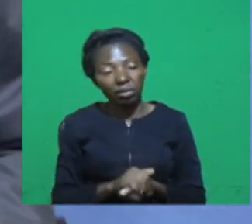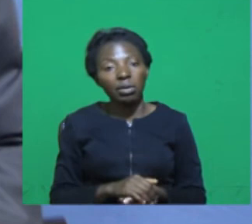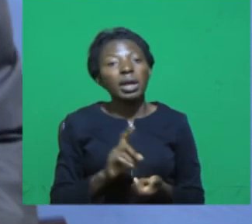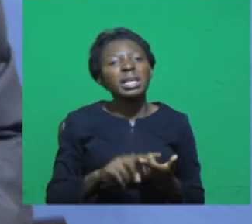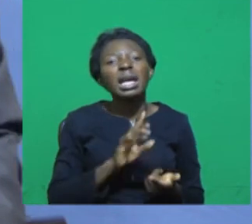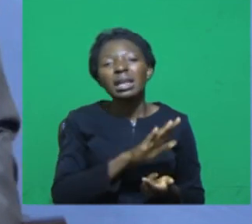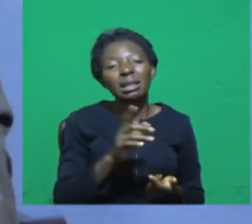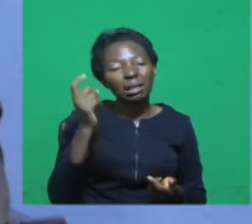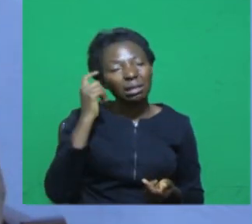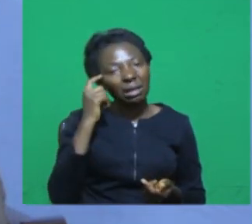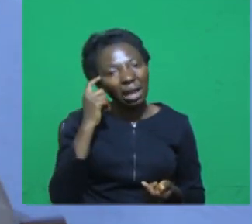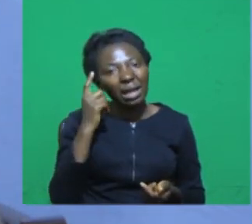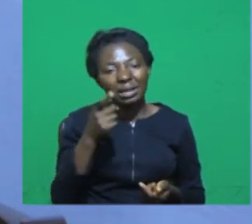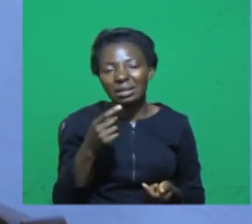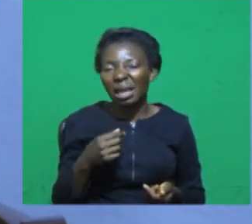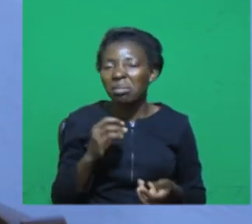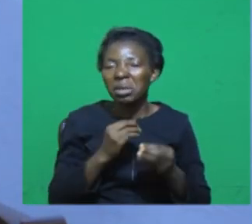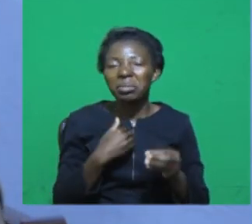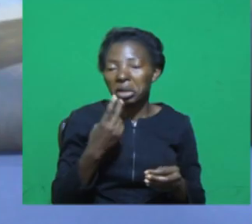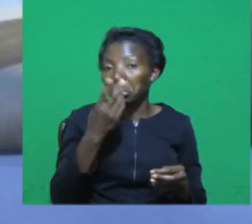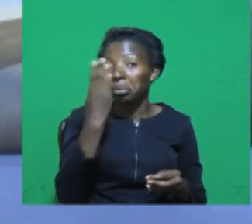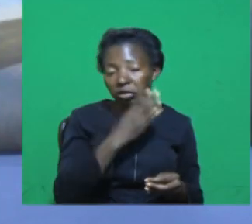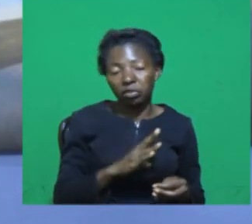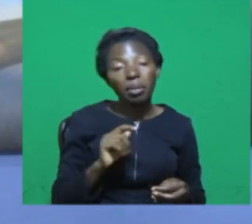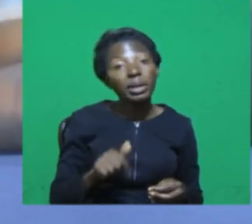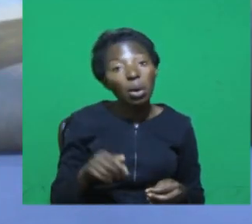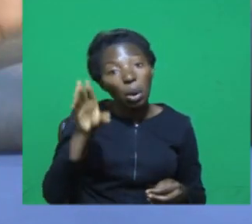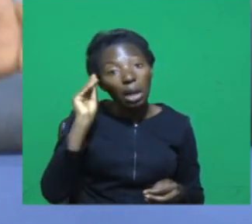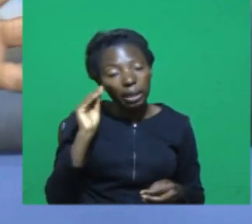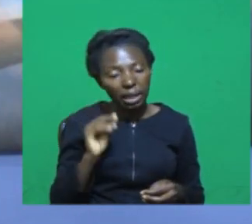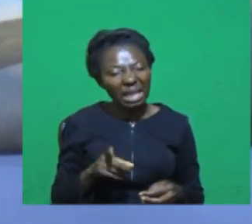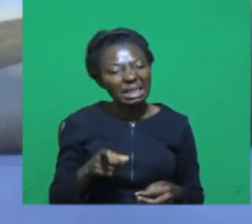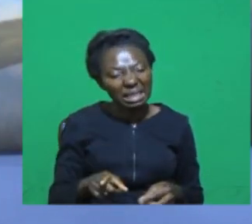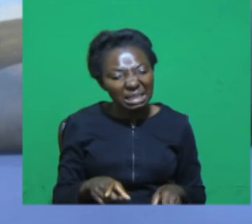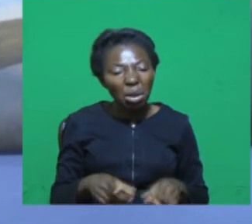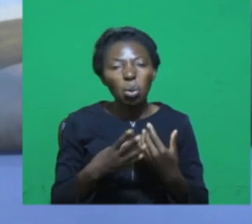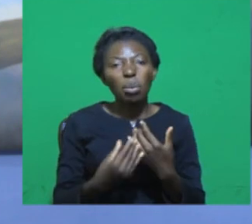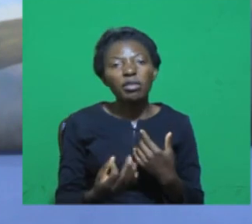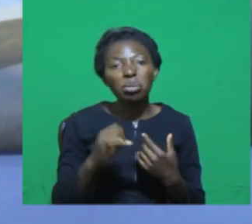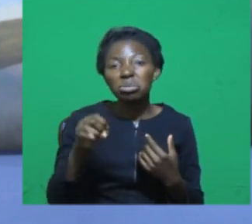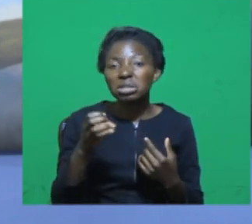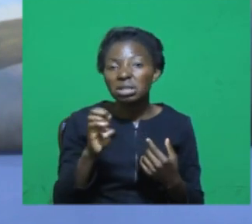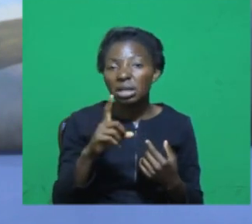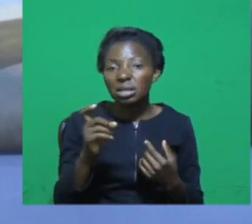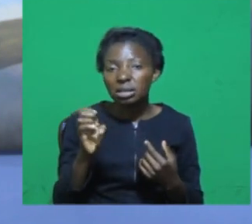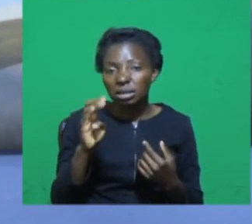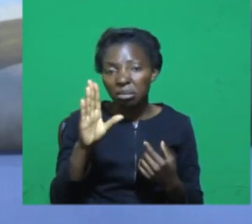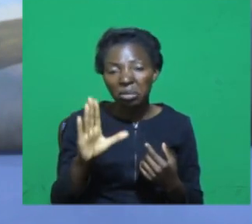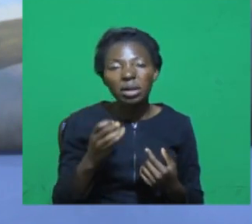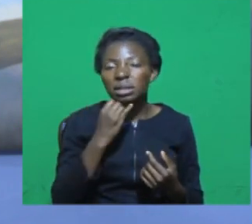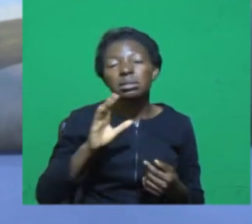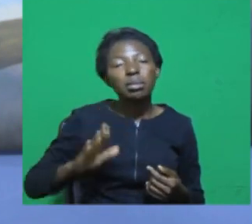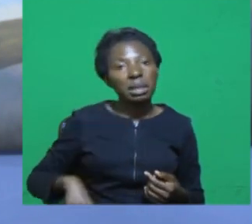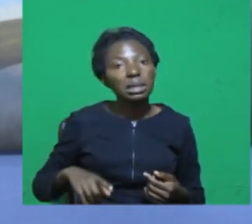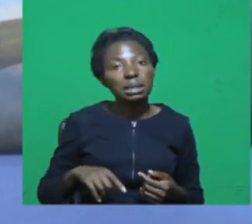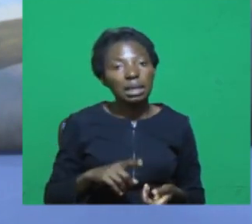anga achitofunga kuti that's looking better but azodzidza kuti kakuita kaJezebheli akadiwe wamwana waMwari. Mumwe azodzidza